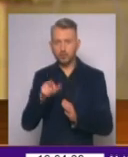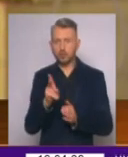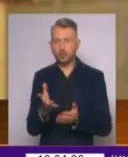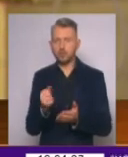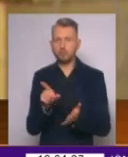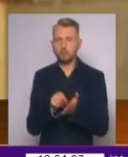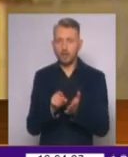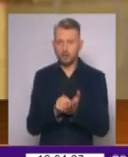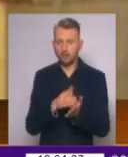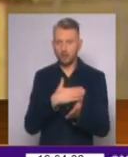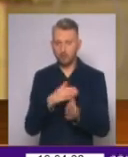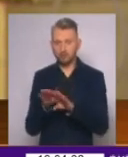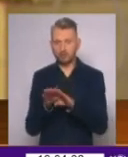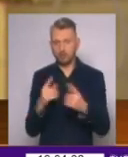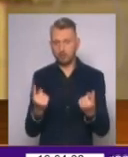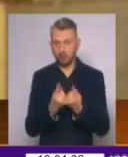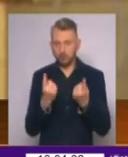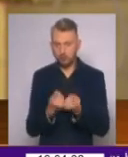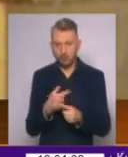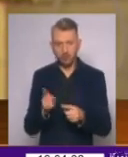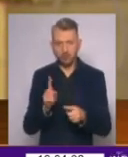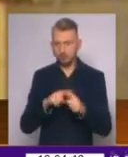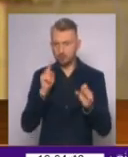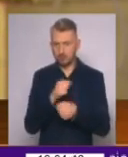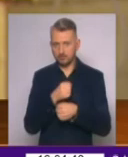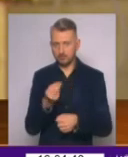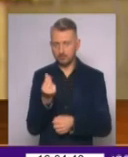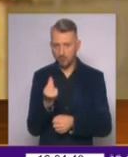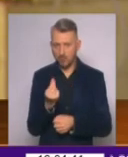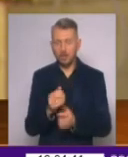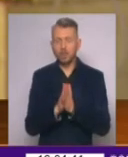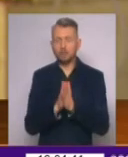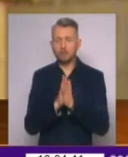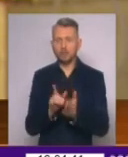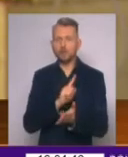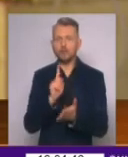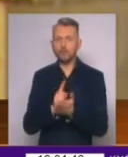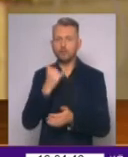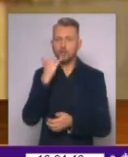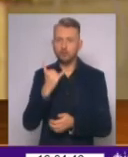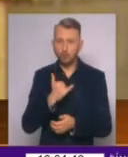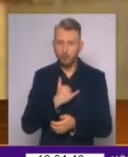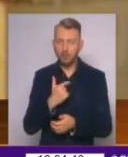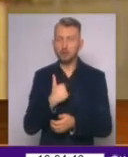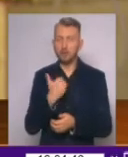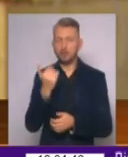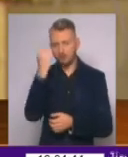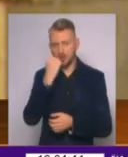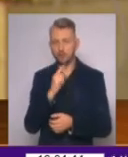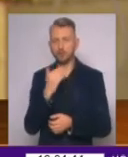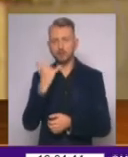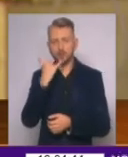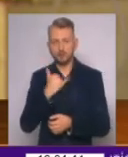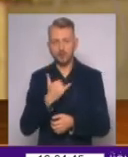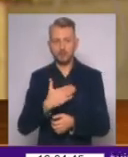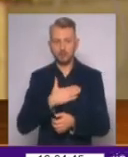пенсію нашу стандартну в нашій країні, це, звичайно, непід'ємні кошти. Тож, будь ласка, обов'язково зателефонуйте, і я вам вдячна, що ви сьогодні зателефонували до